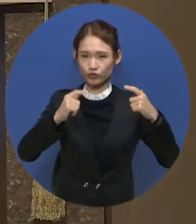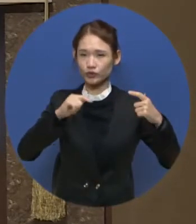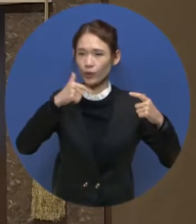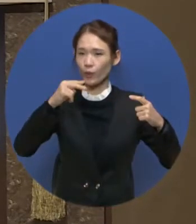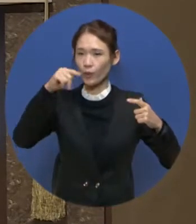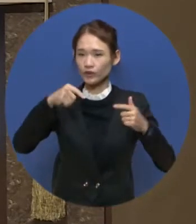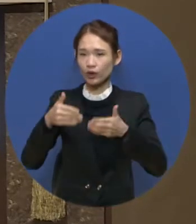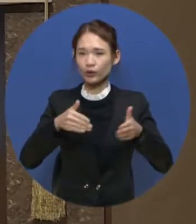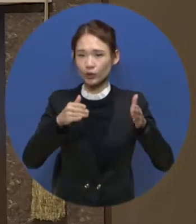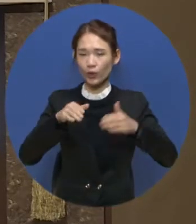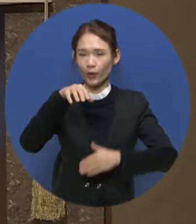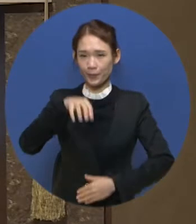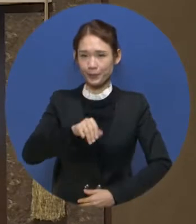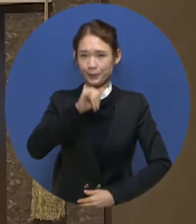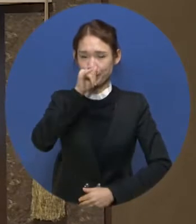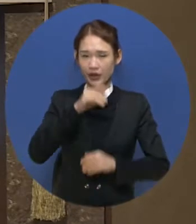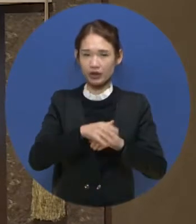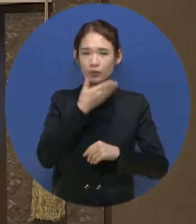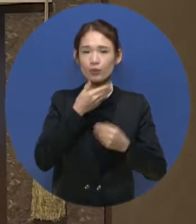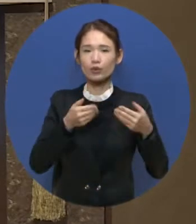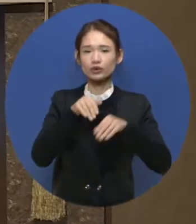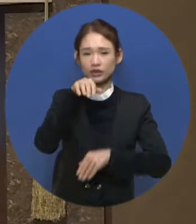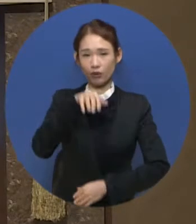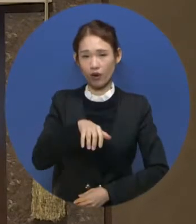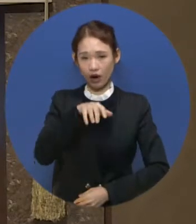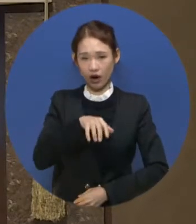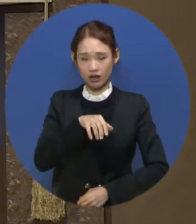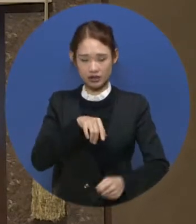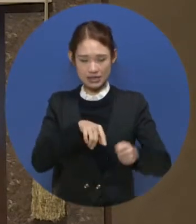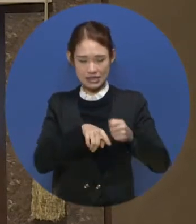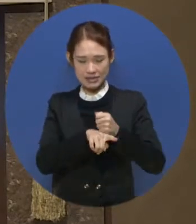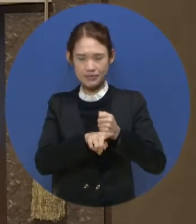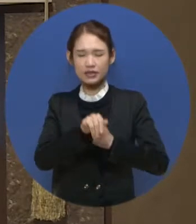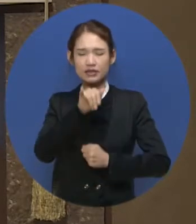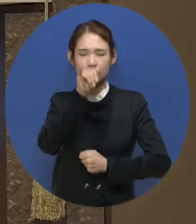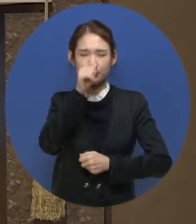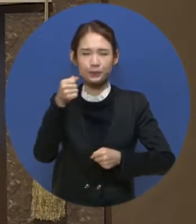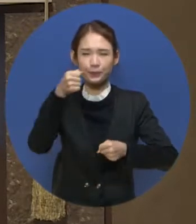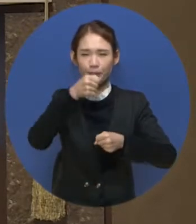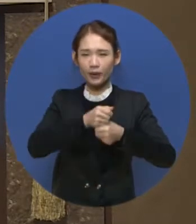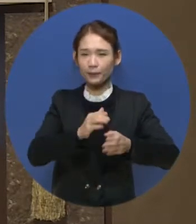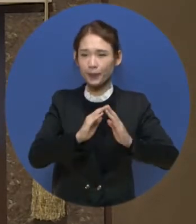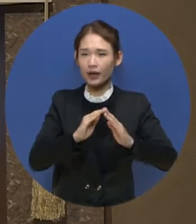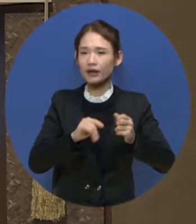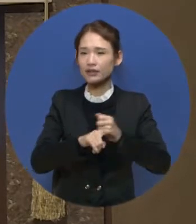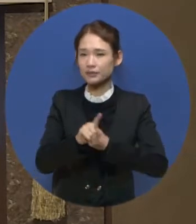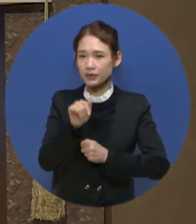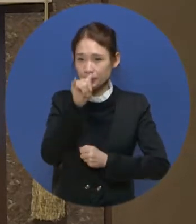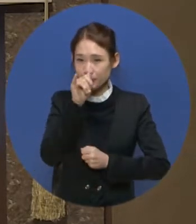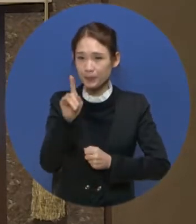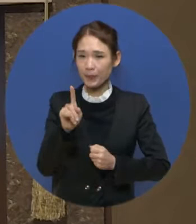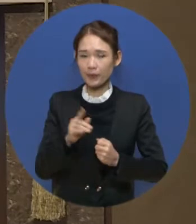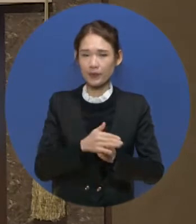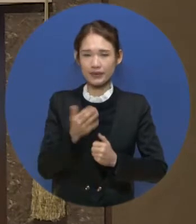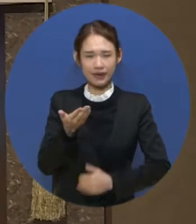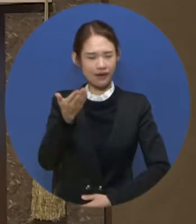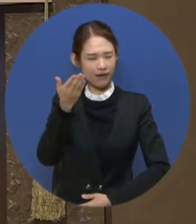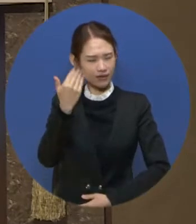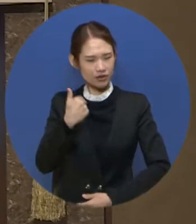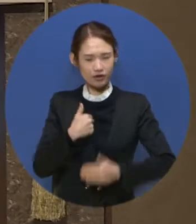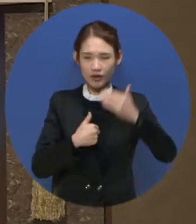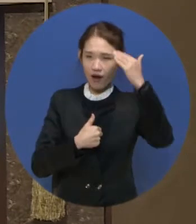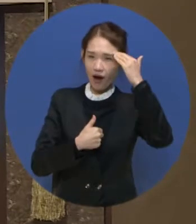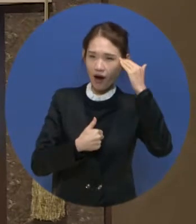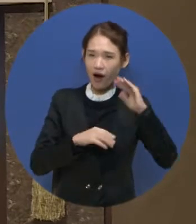네. 이 복지관이 생긴 의미가 조금 있는데요. 예. 그 전까지는 우리나라 이제